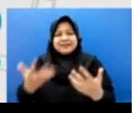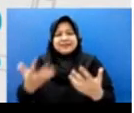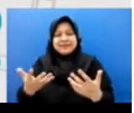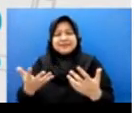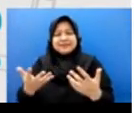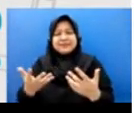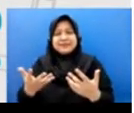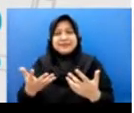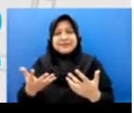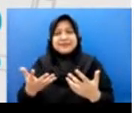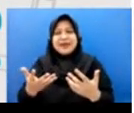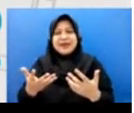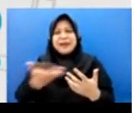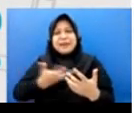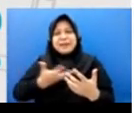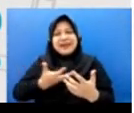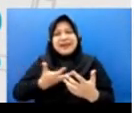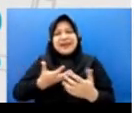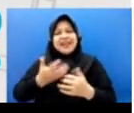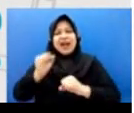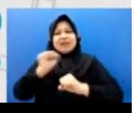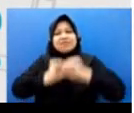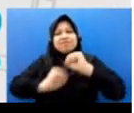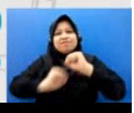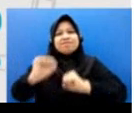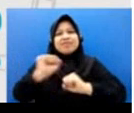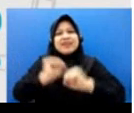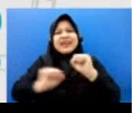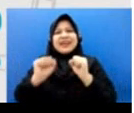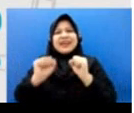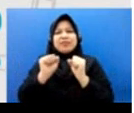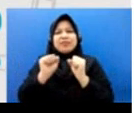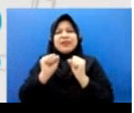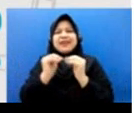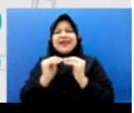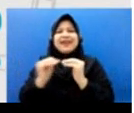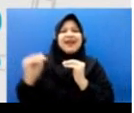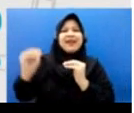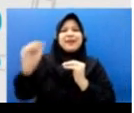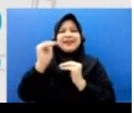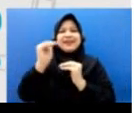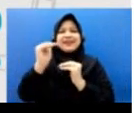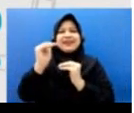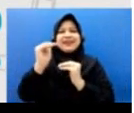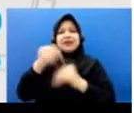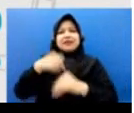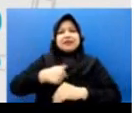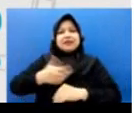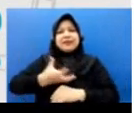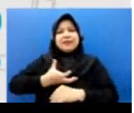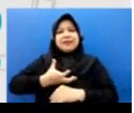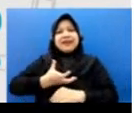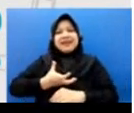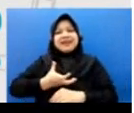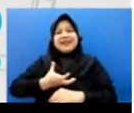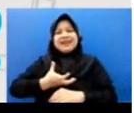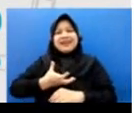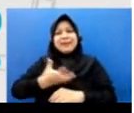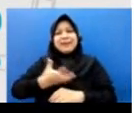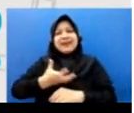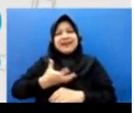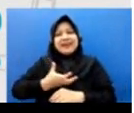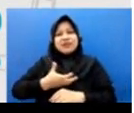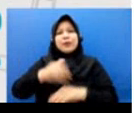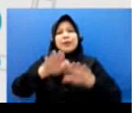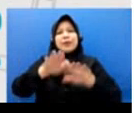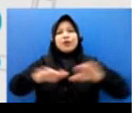doing something yang apa, sesuatu yang lebih. Karena saya ingin sekali memberikan siswa itu pengalaman belajar yang